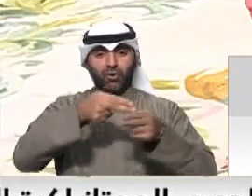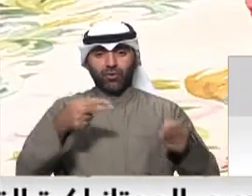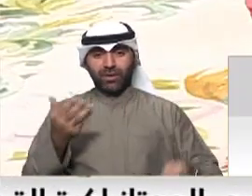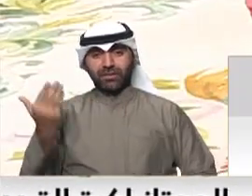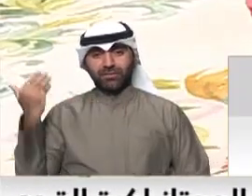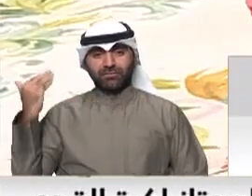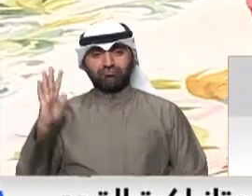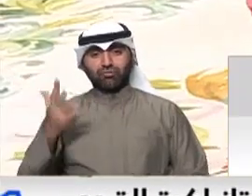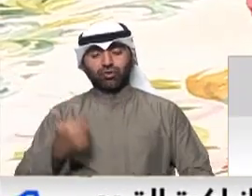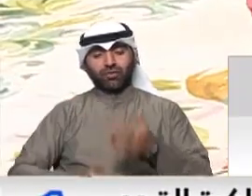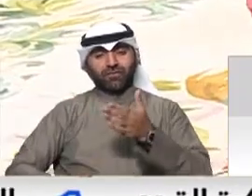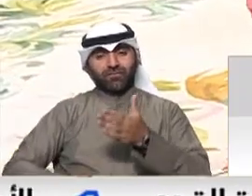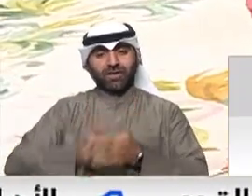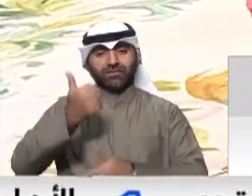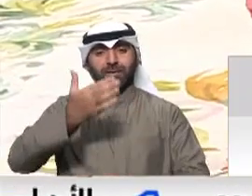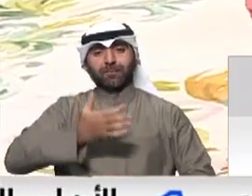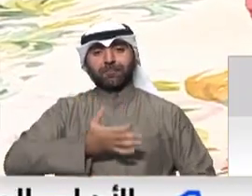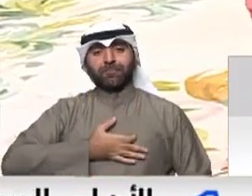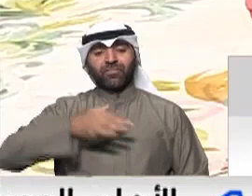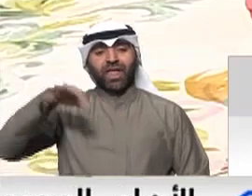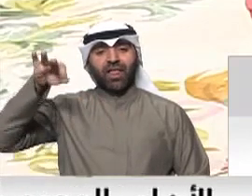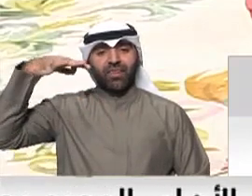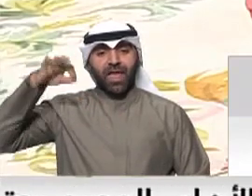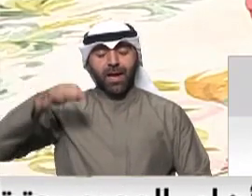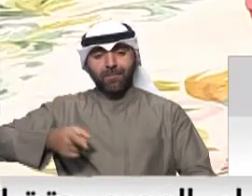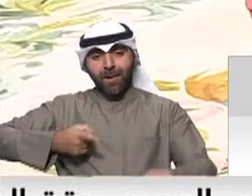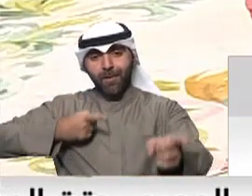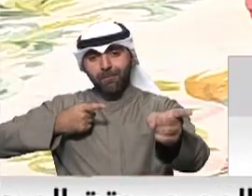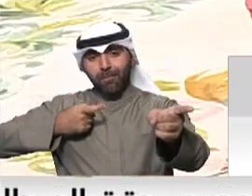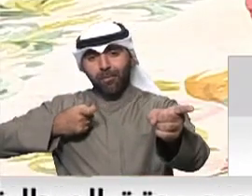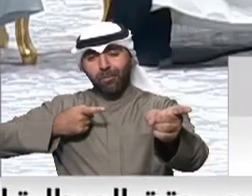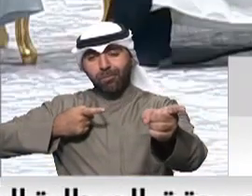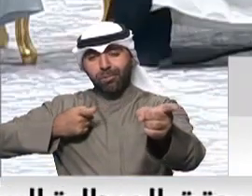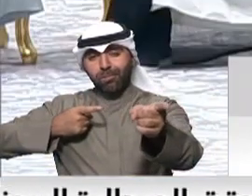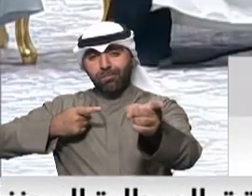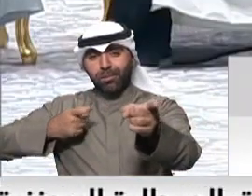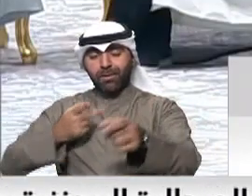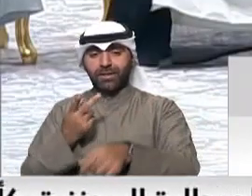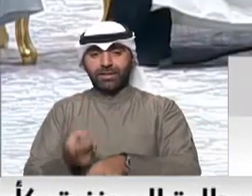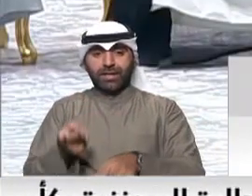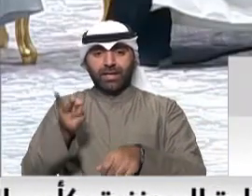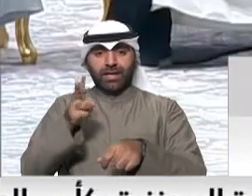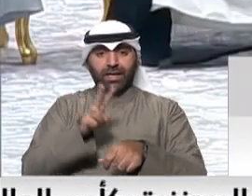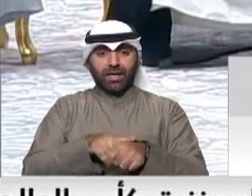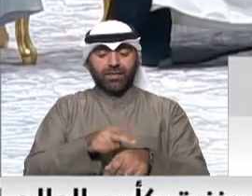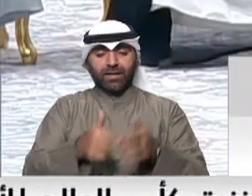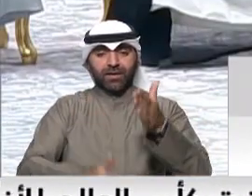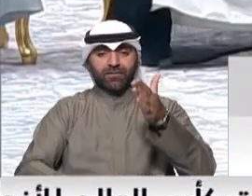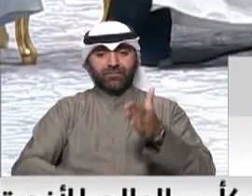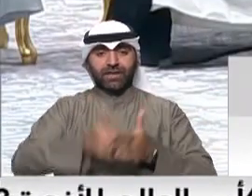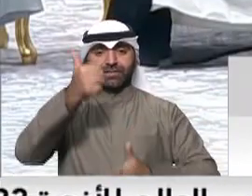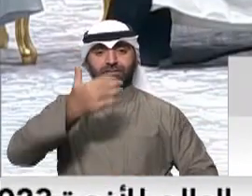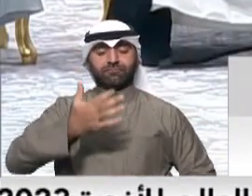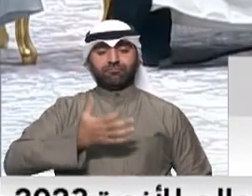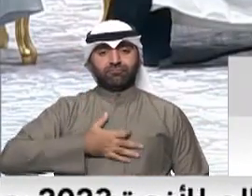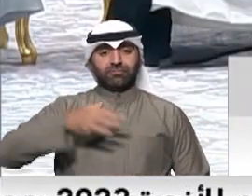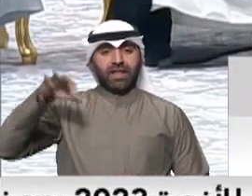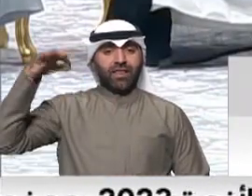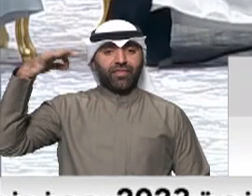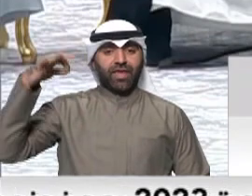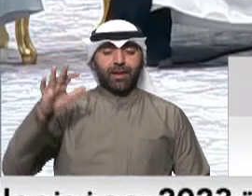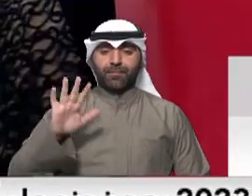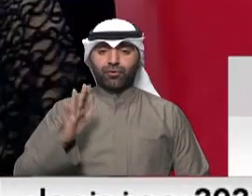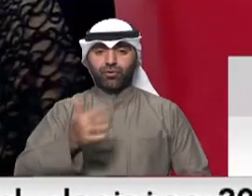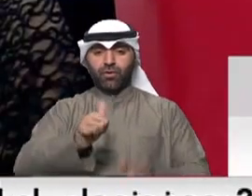ورعاه اكد دائما في لقاءاته مع الشباب والرياضيين ان ث الوطن الحقيقيه تكمن في